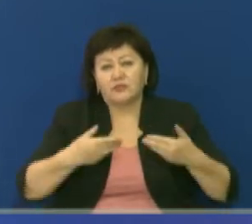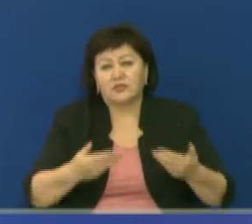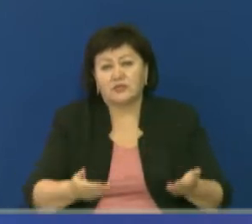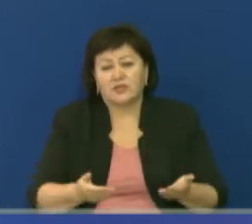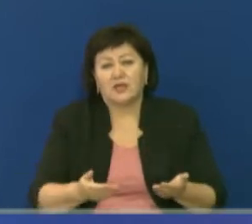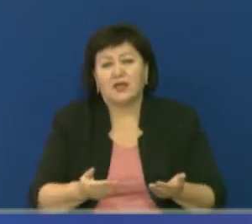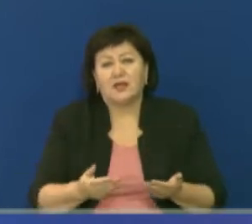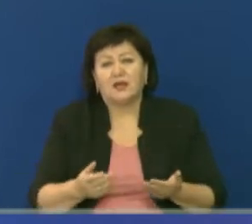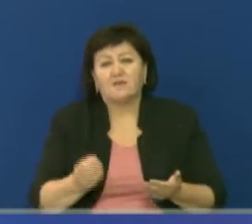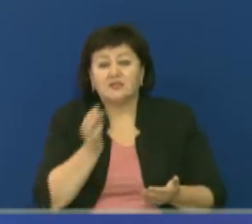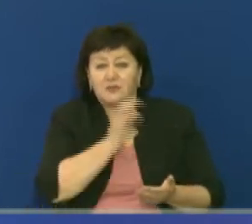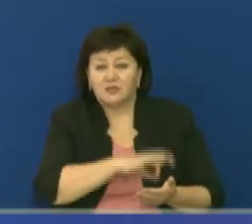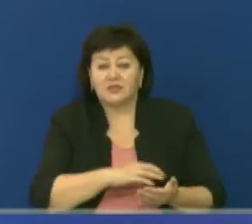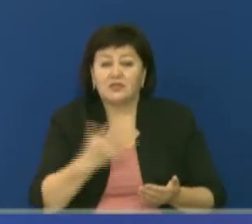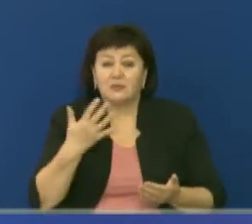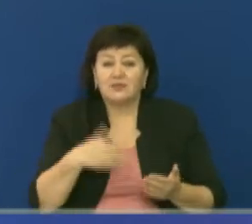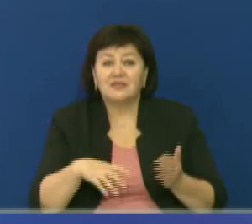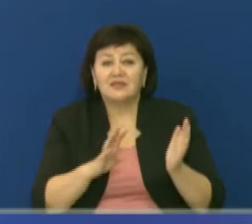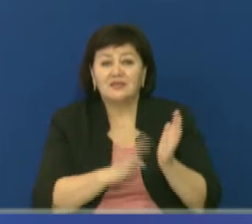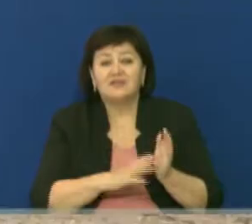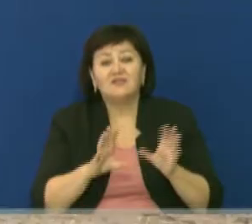и 58 семей справят новоселье.